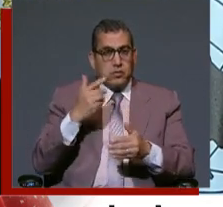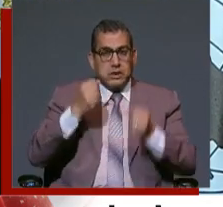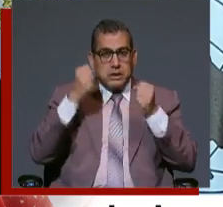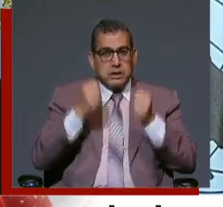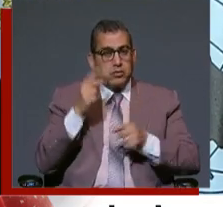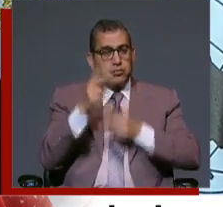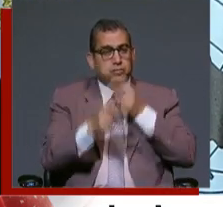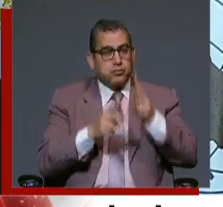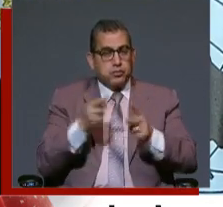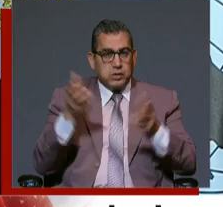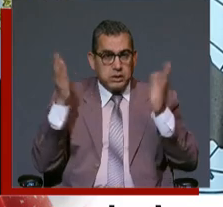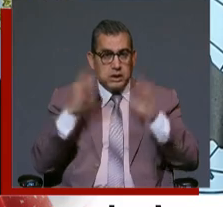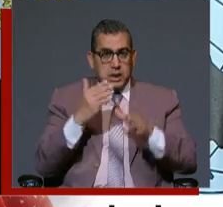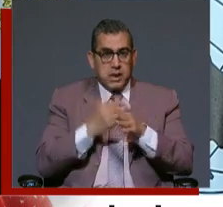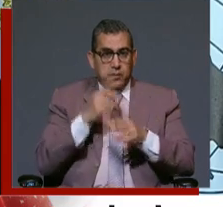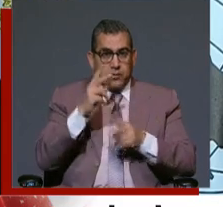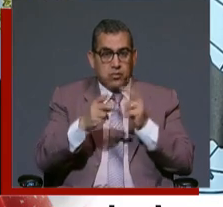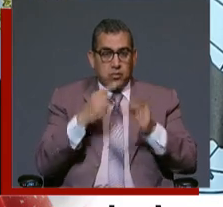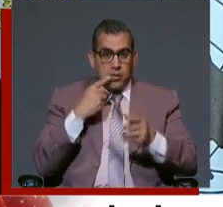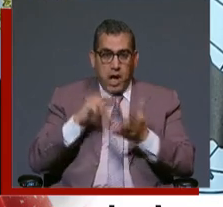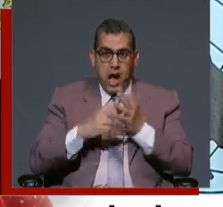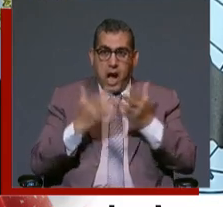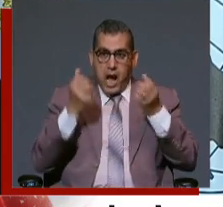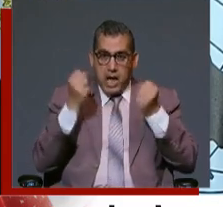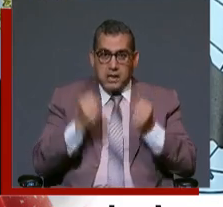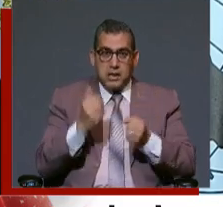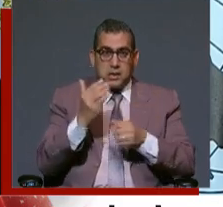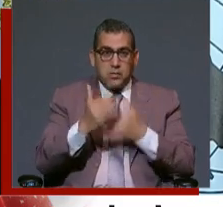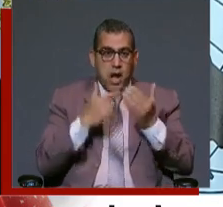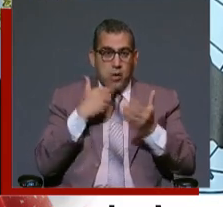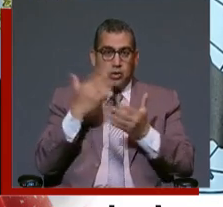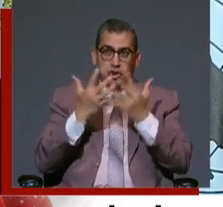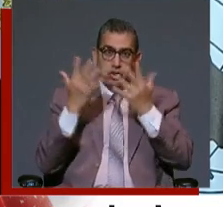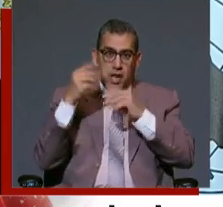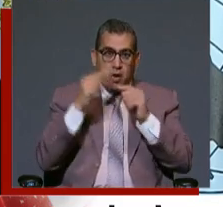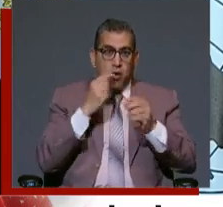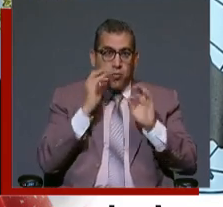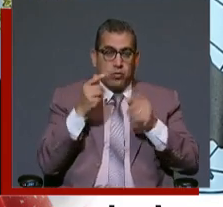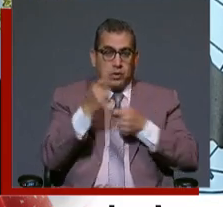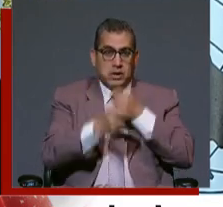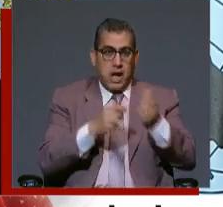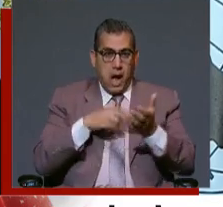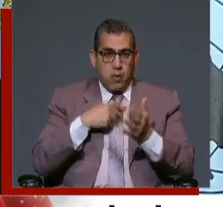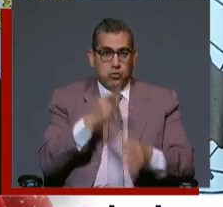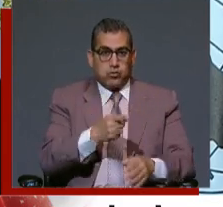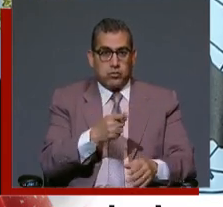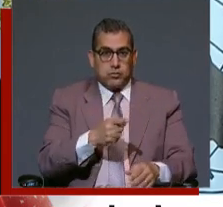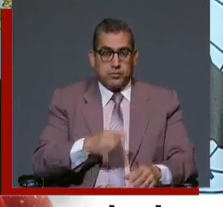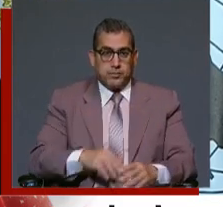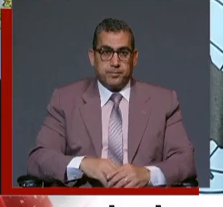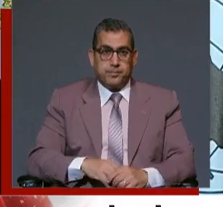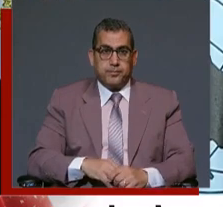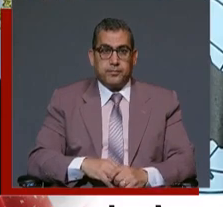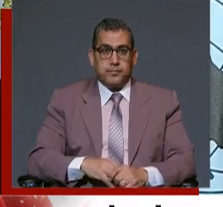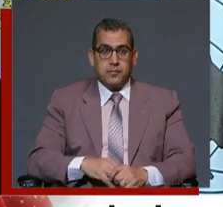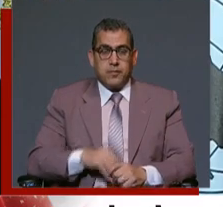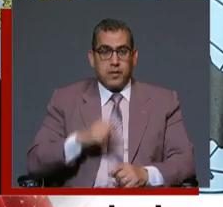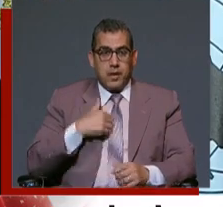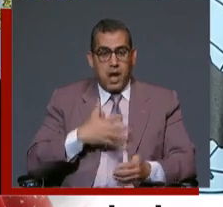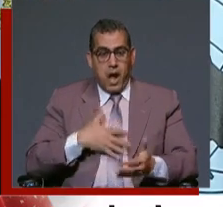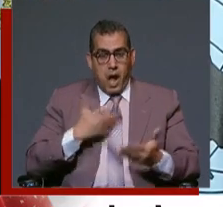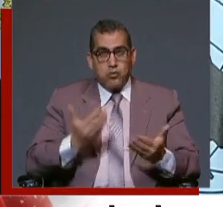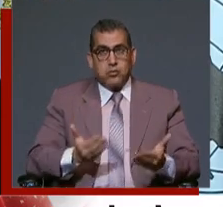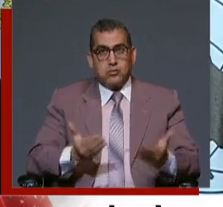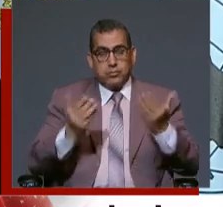بقدر حاجتها لتدفق الاستثمارات المباشرة والتمويل منخفض التكلفة. أتمنى كل